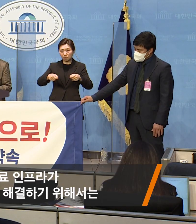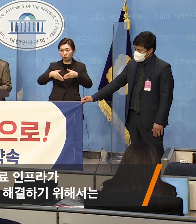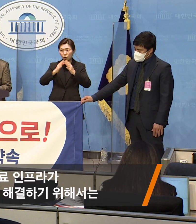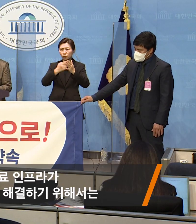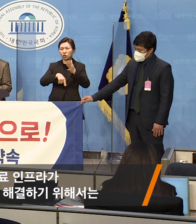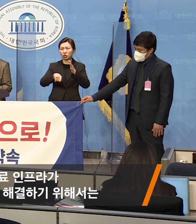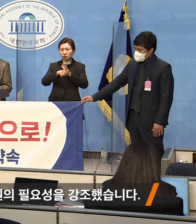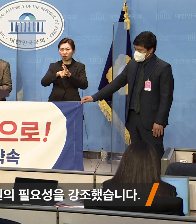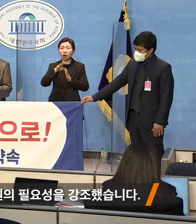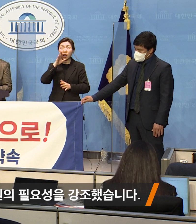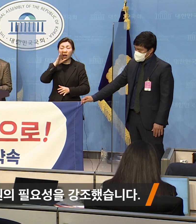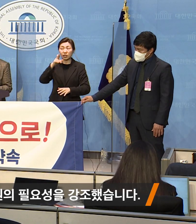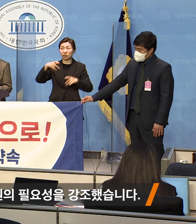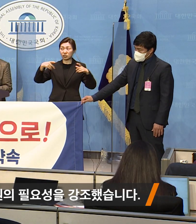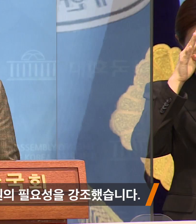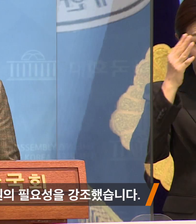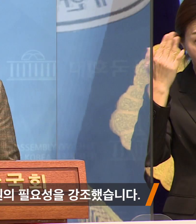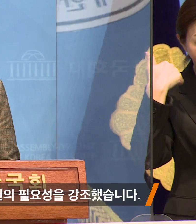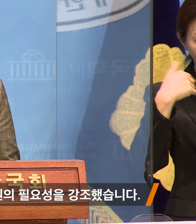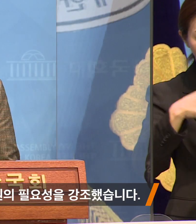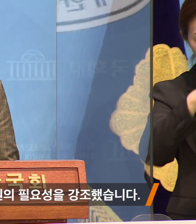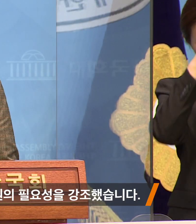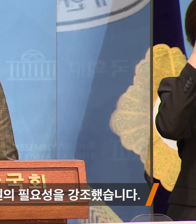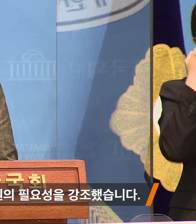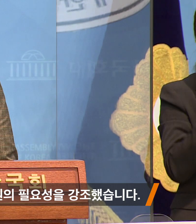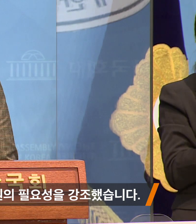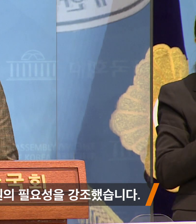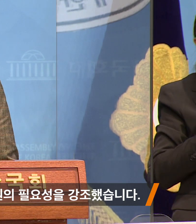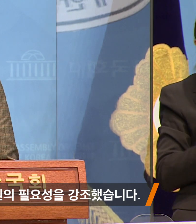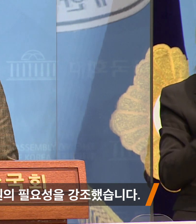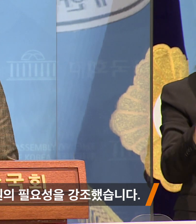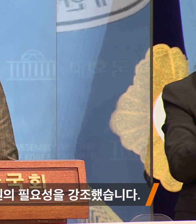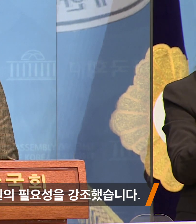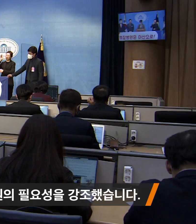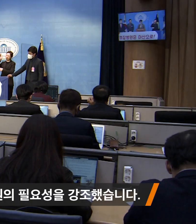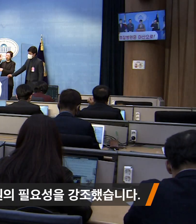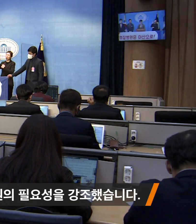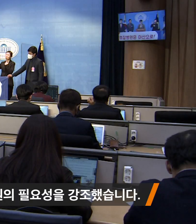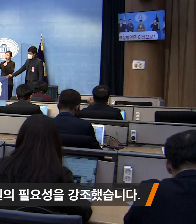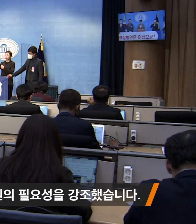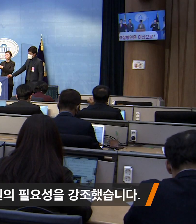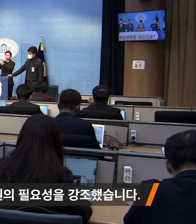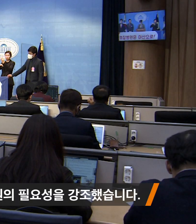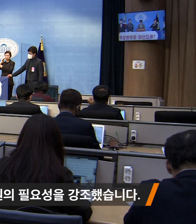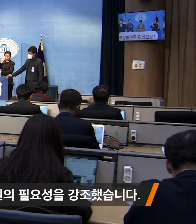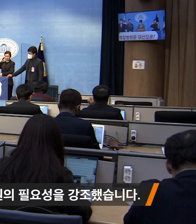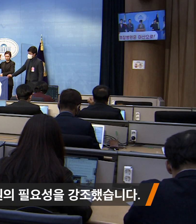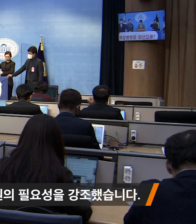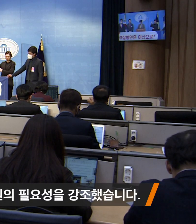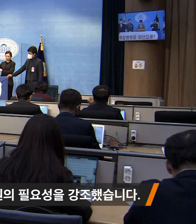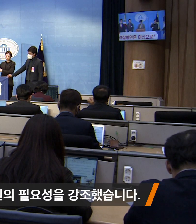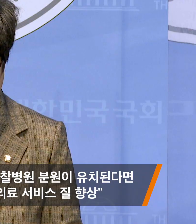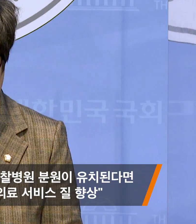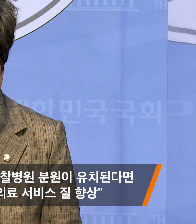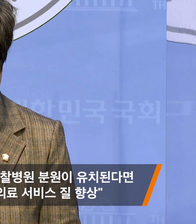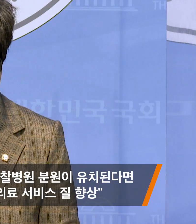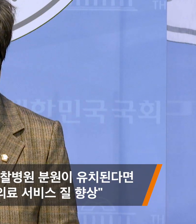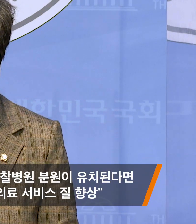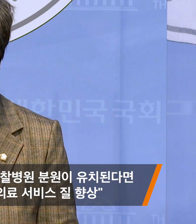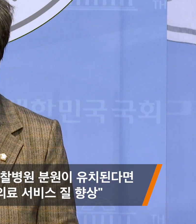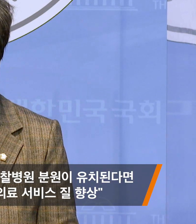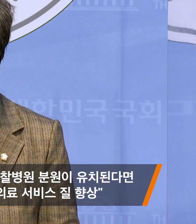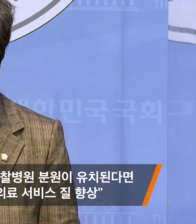해결하기 위해서는 아산이 최적지라며 중부권 거점 재남병원에 필요성을 강조했습니다